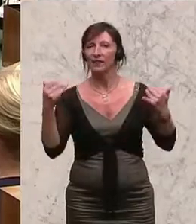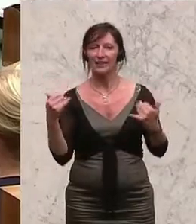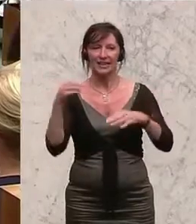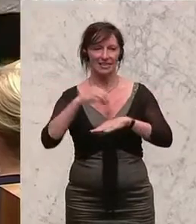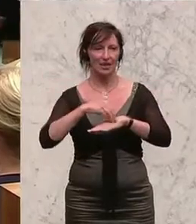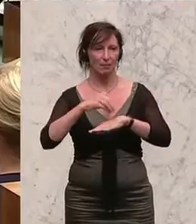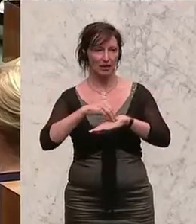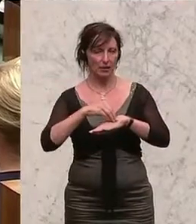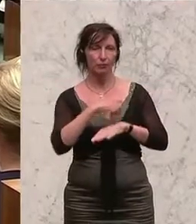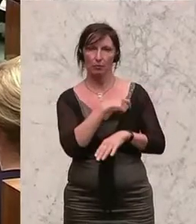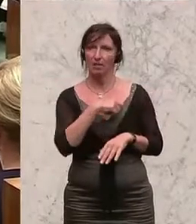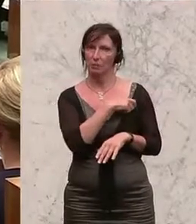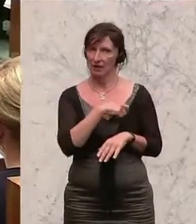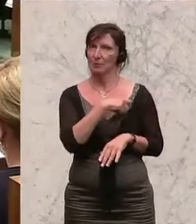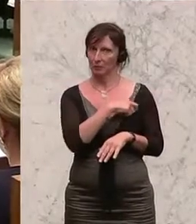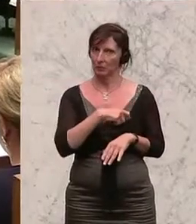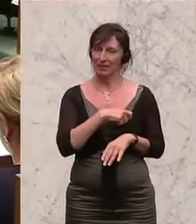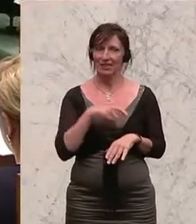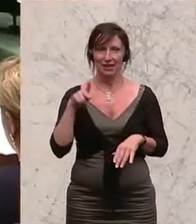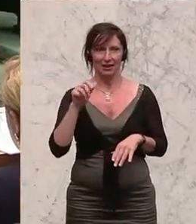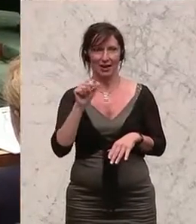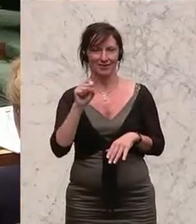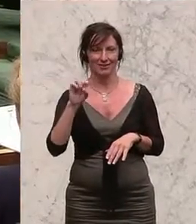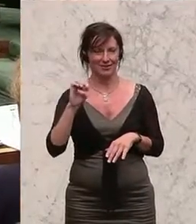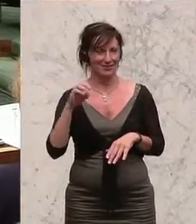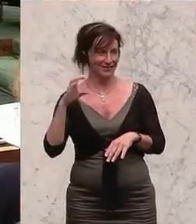Als nächster Redner zu Wort gemeldet, Axel Kassecker, FPÖ.